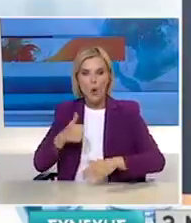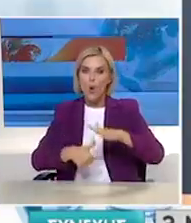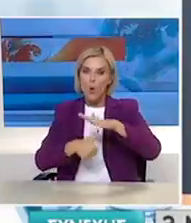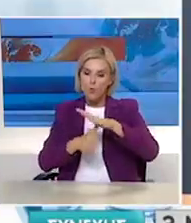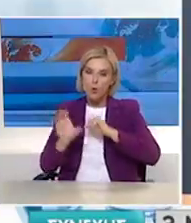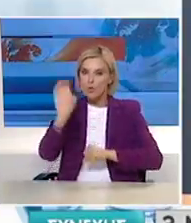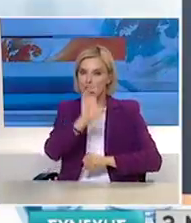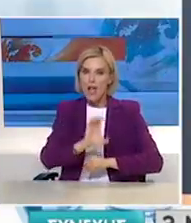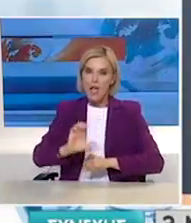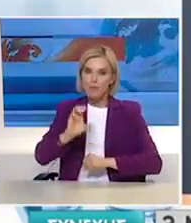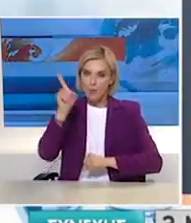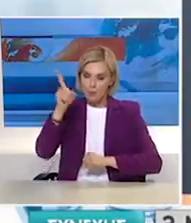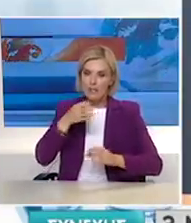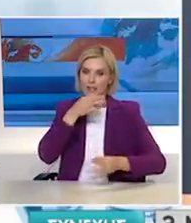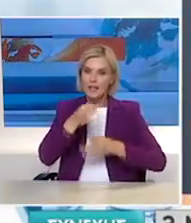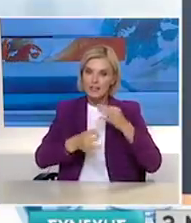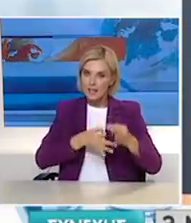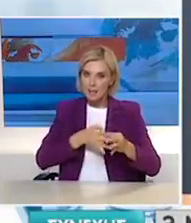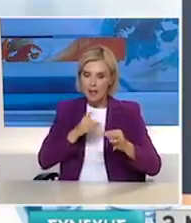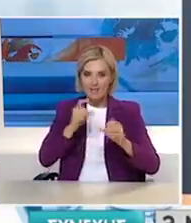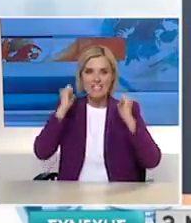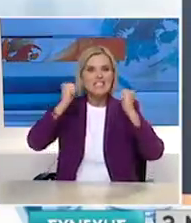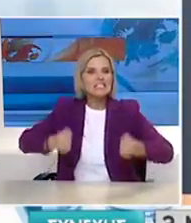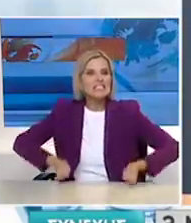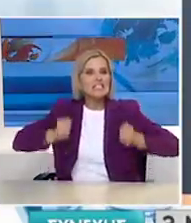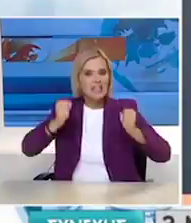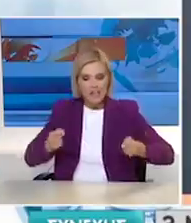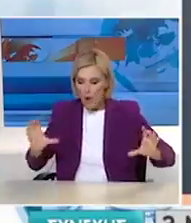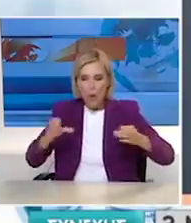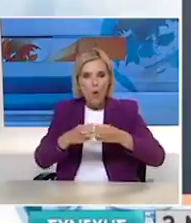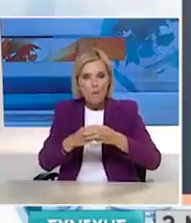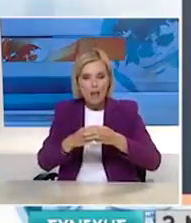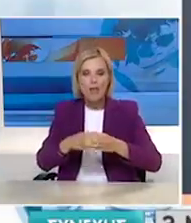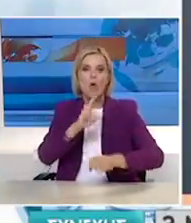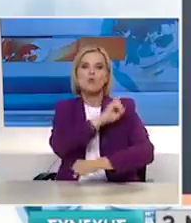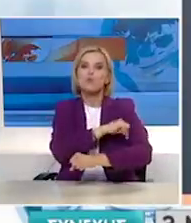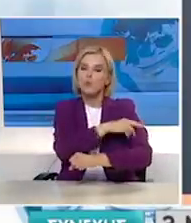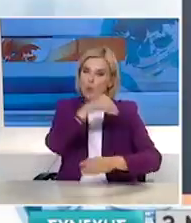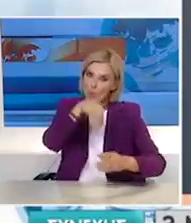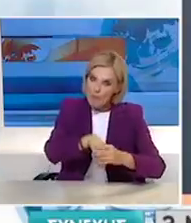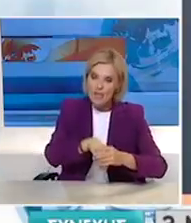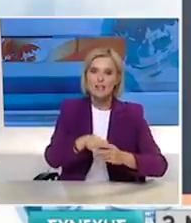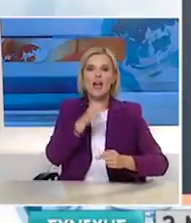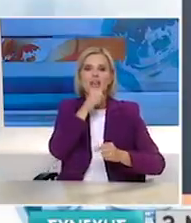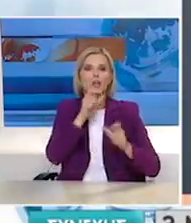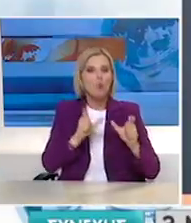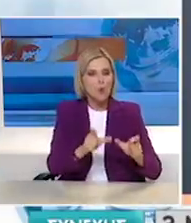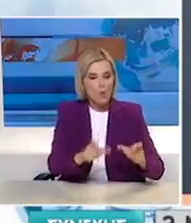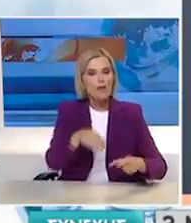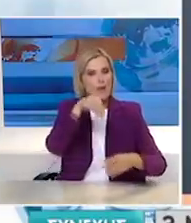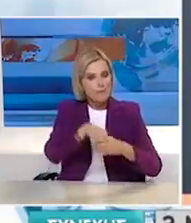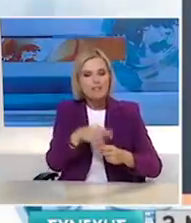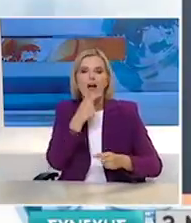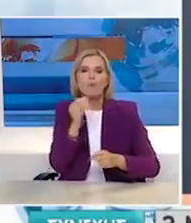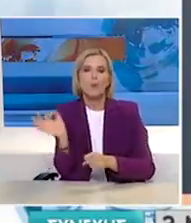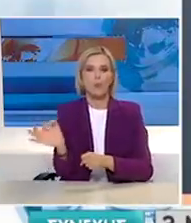Ευρωπαϊκού CDC διαδραμάτισαν κομβικό ρόλο στην ευρωπαϊκή επιδημία, τα νοσοκομεία, τους οίκους ευγυρίας και άλλους ευάλωτους